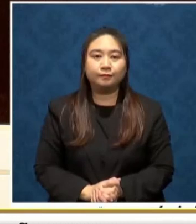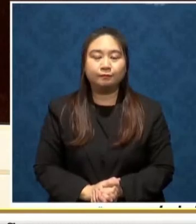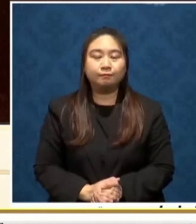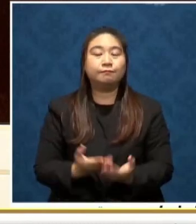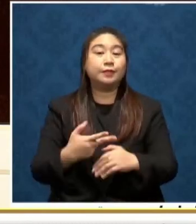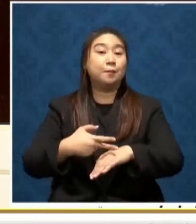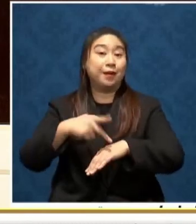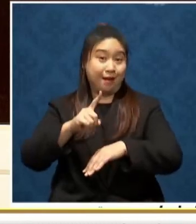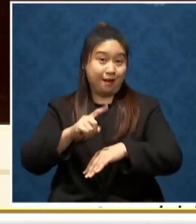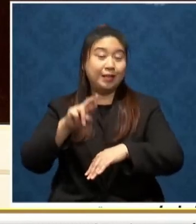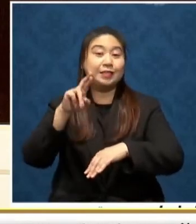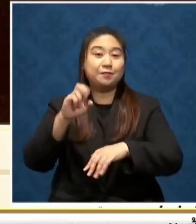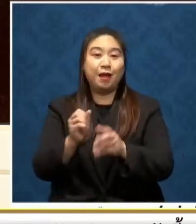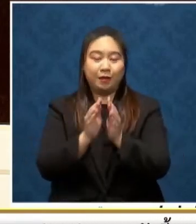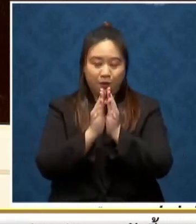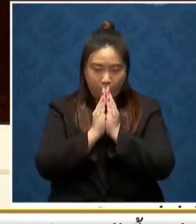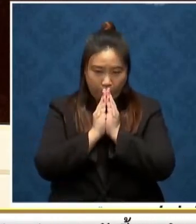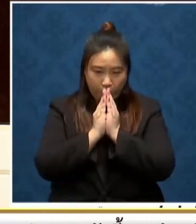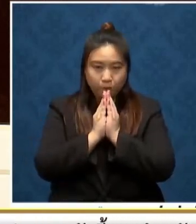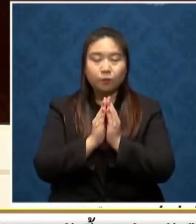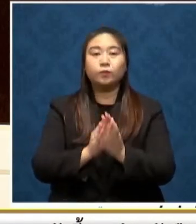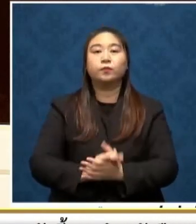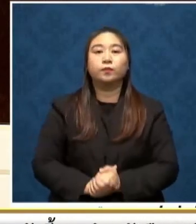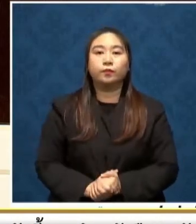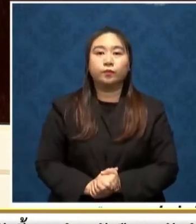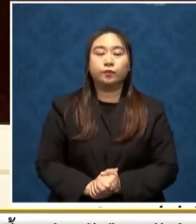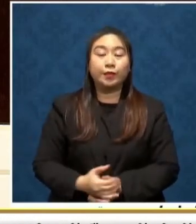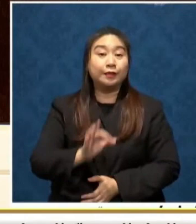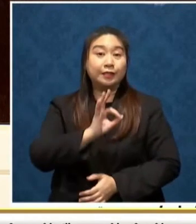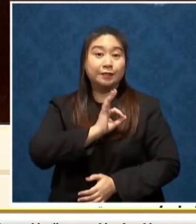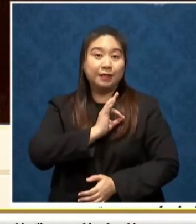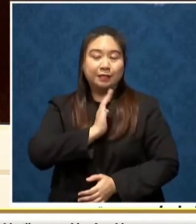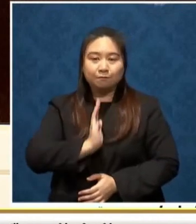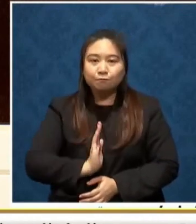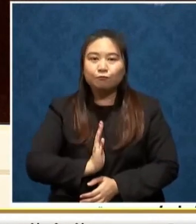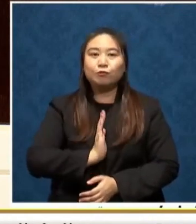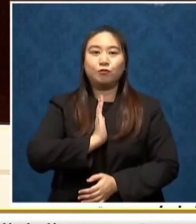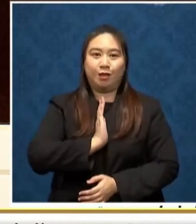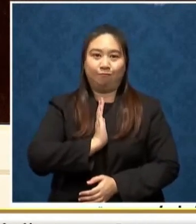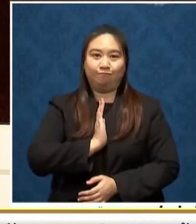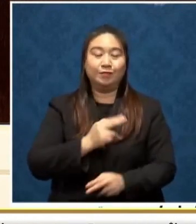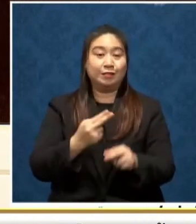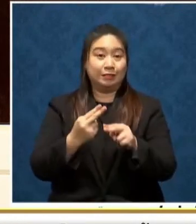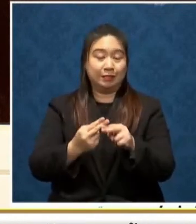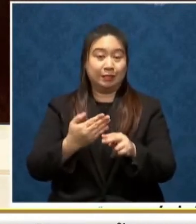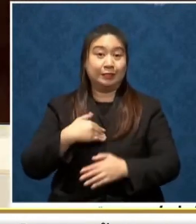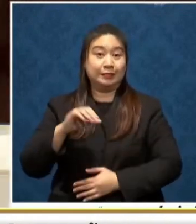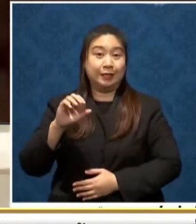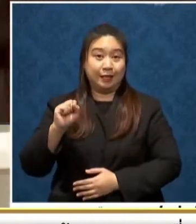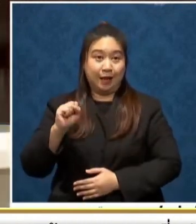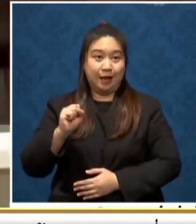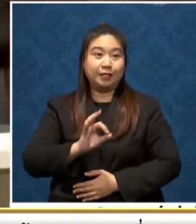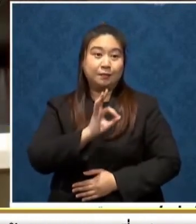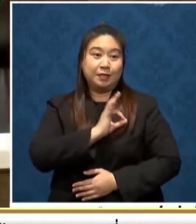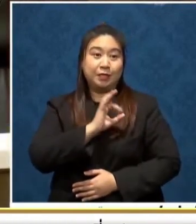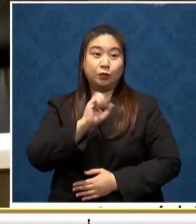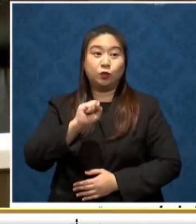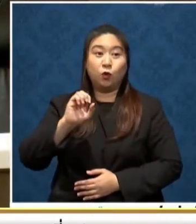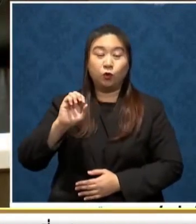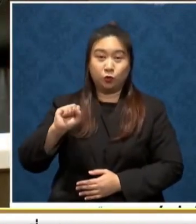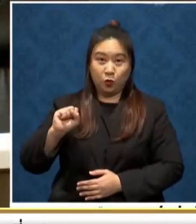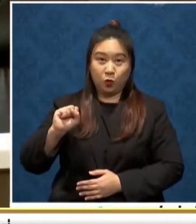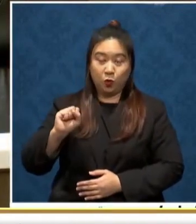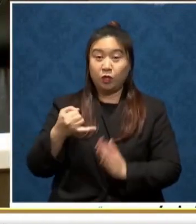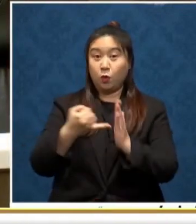กราบเรียนท่านประธานสภาที่เคารพครับท่านสมาชิกผู้ทรงเกียรติครับผมนายสัญญาณสุพรรณครับสมาชิกสภาผู้แทนราษฎร